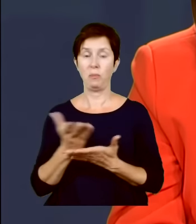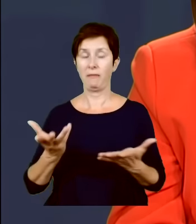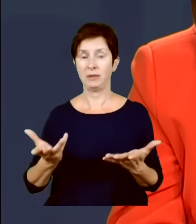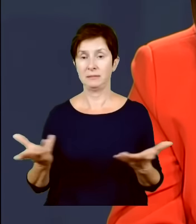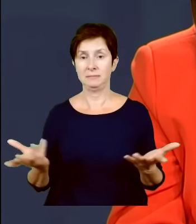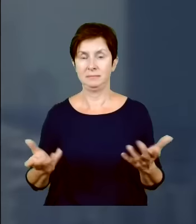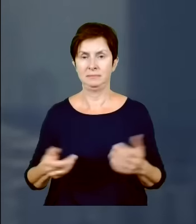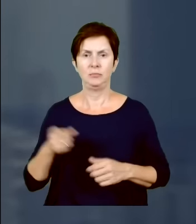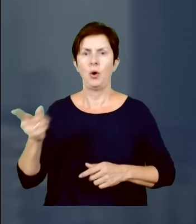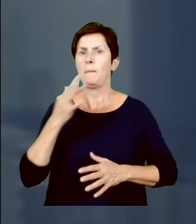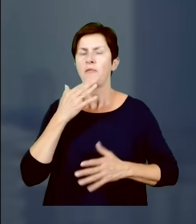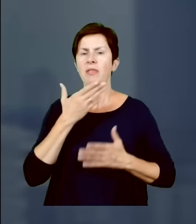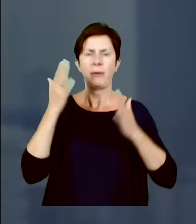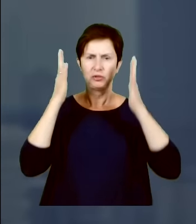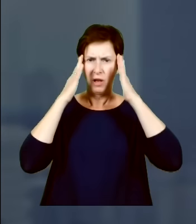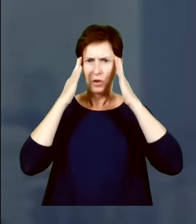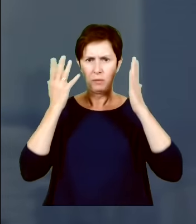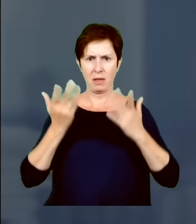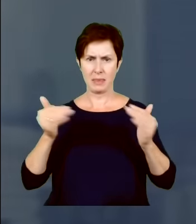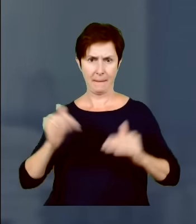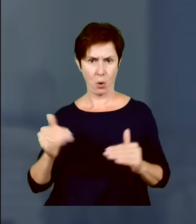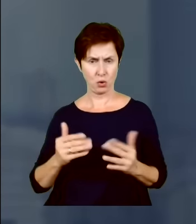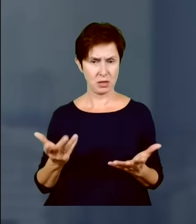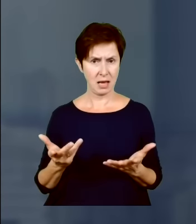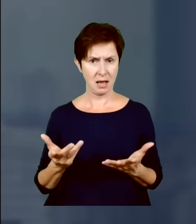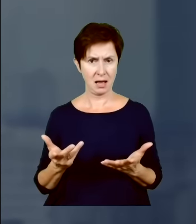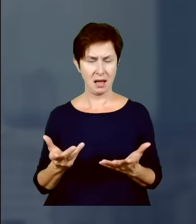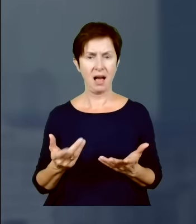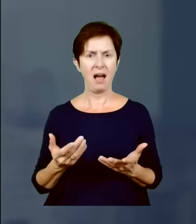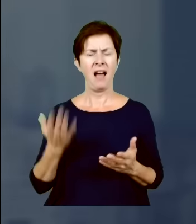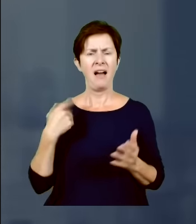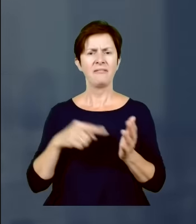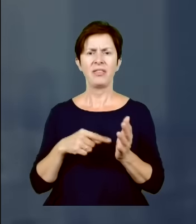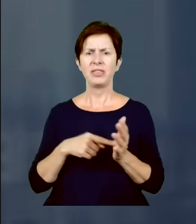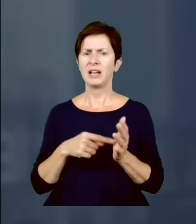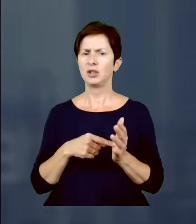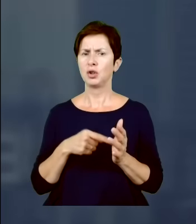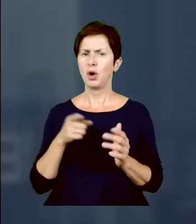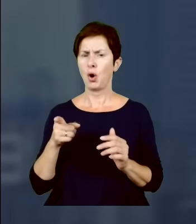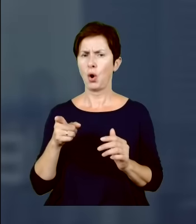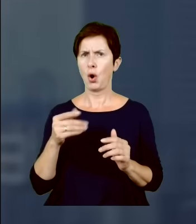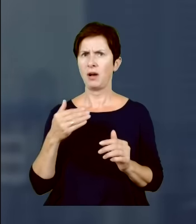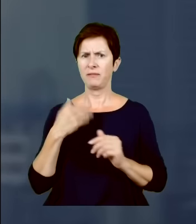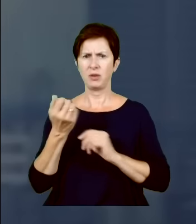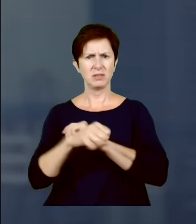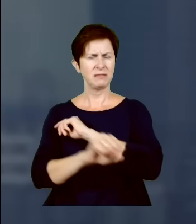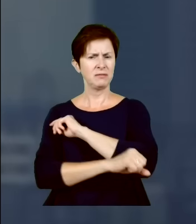powiedział że nie miał świadomości że nie można korzystać z tej karty a już chyba wówczas No miał być tym wiceministrem